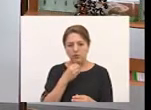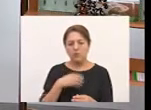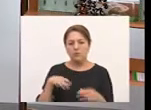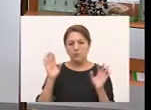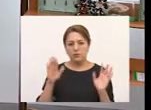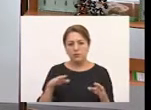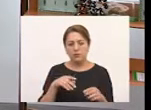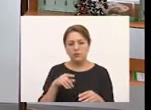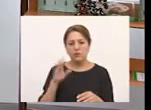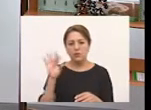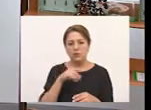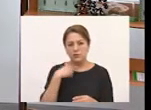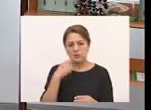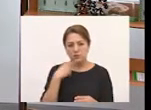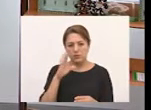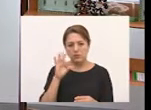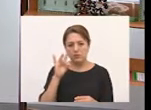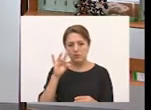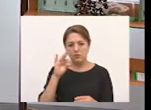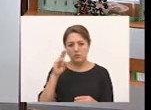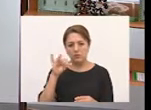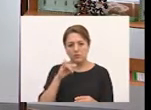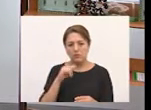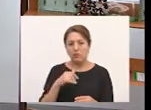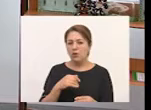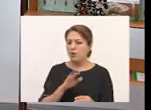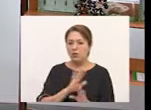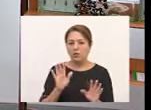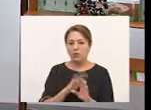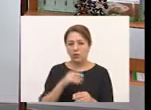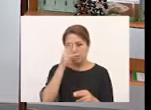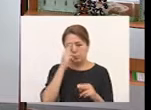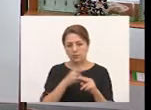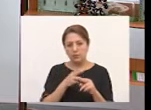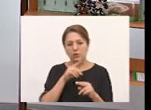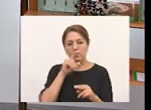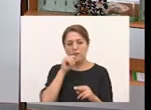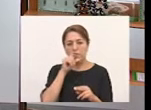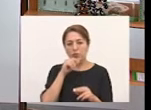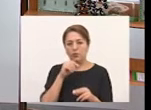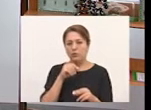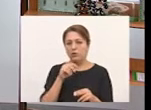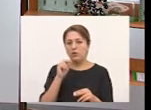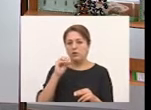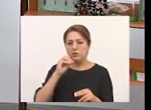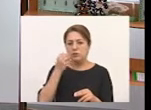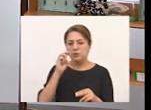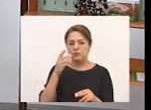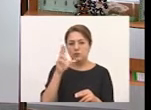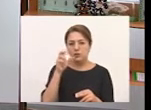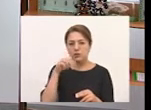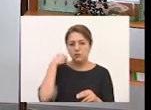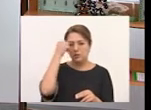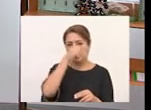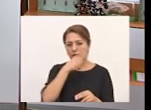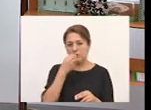крылом и сказал ворону: «Нет, брат ворон, чем 300 лет питаться падалью,